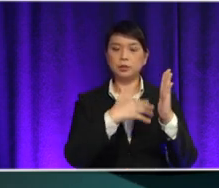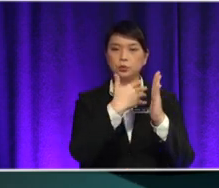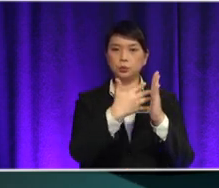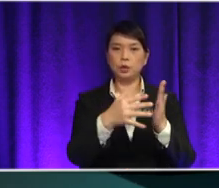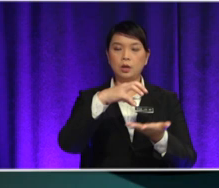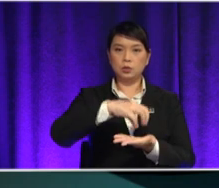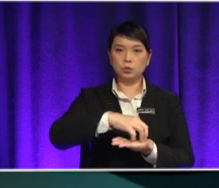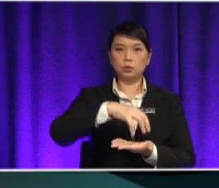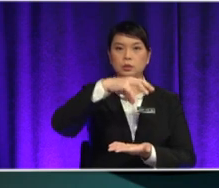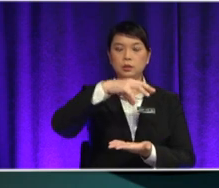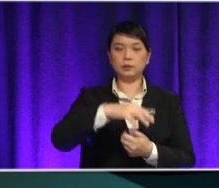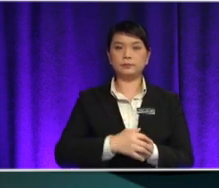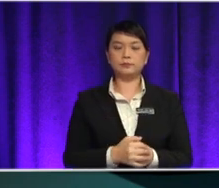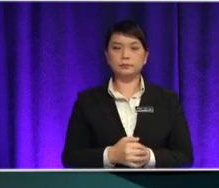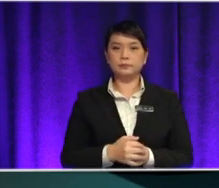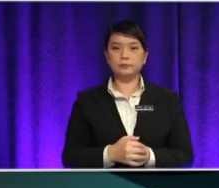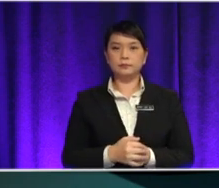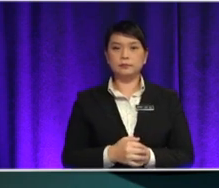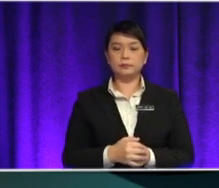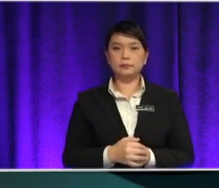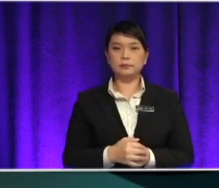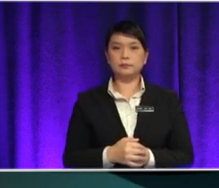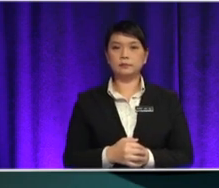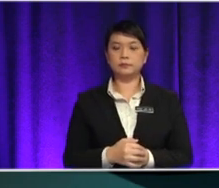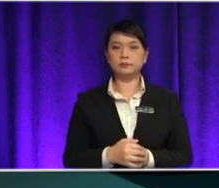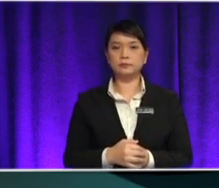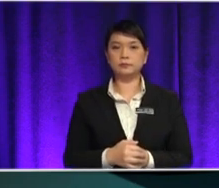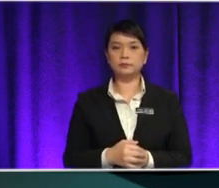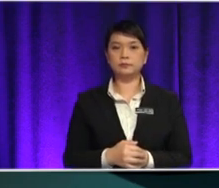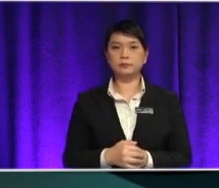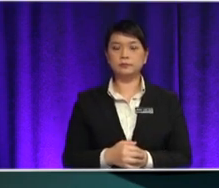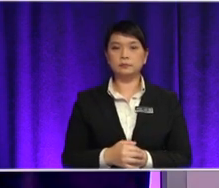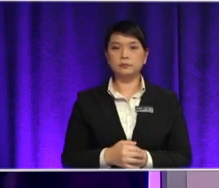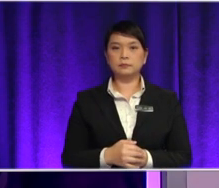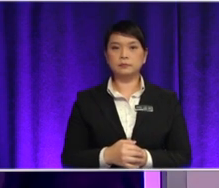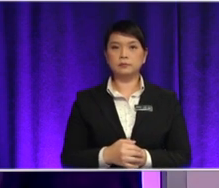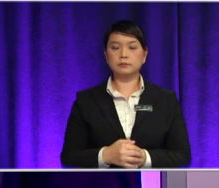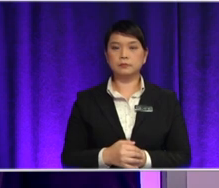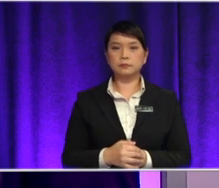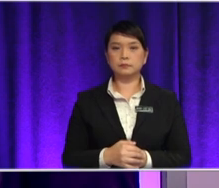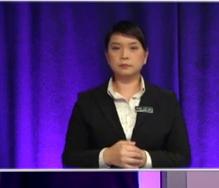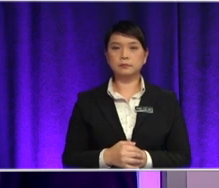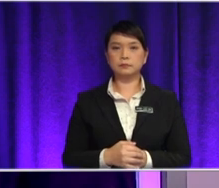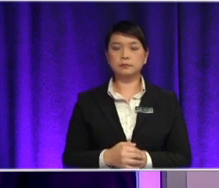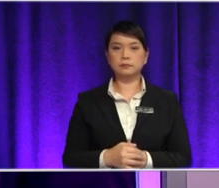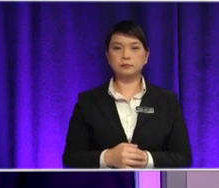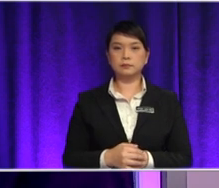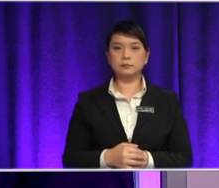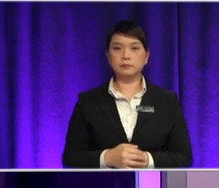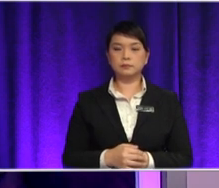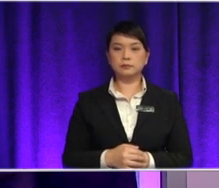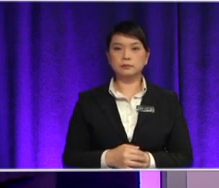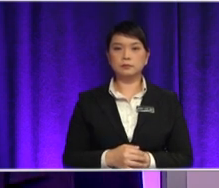jadual kekerapan yang kita bina pada soalan B. Baik. Okey, tanpa buang masa, kita pergi kepada